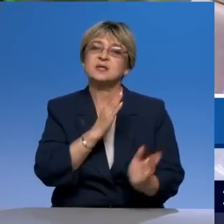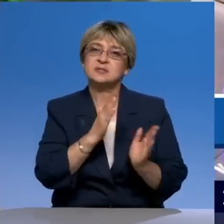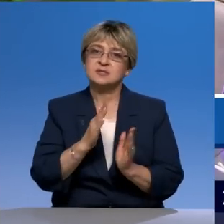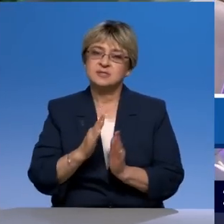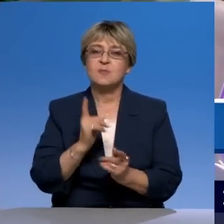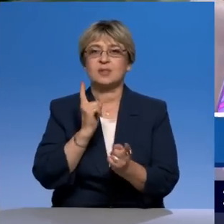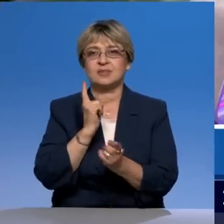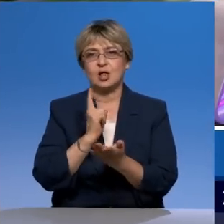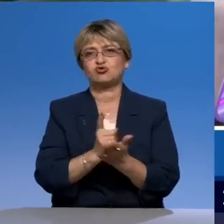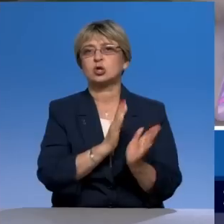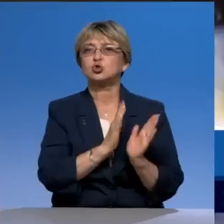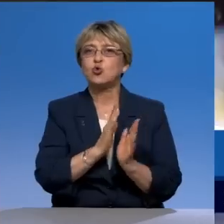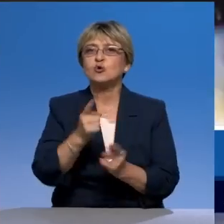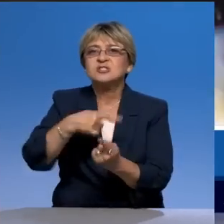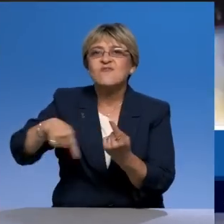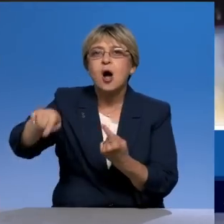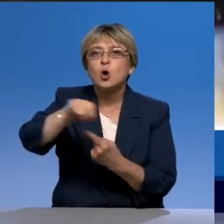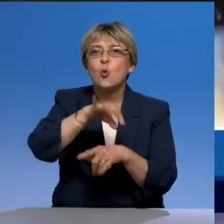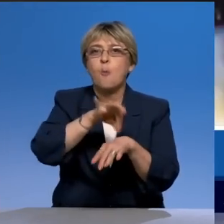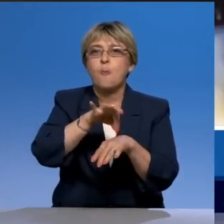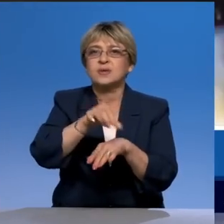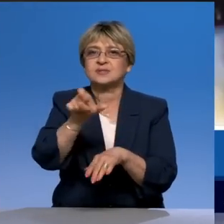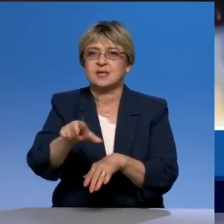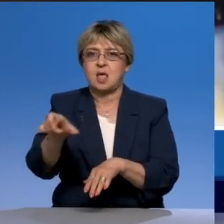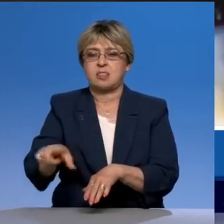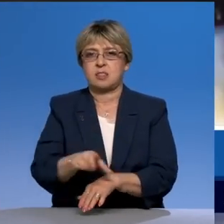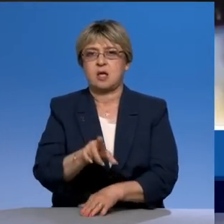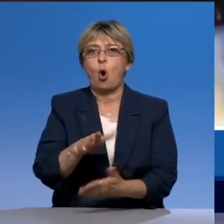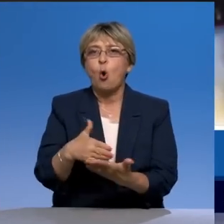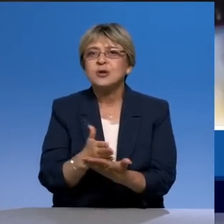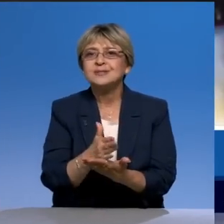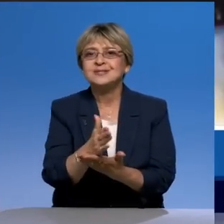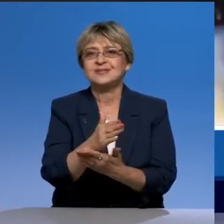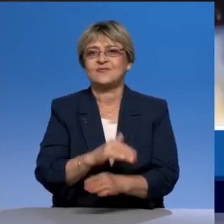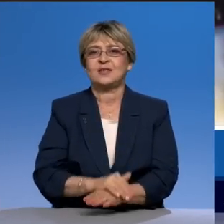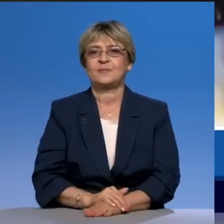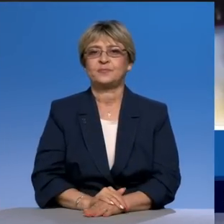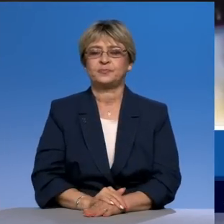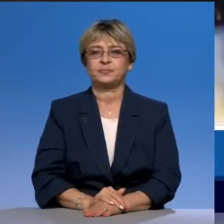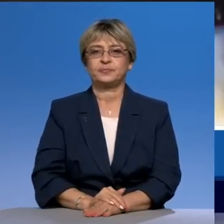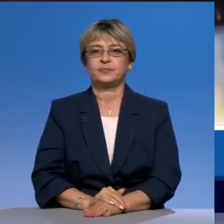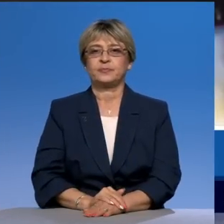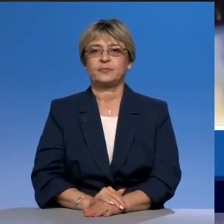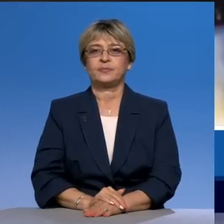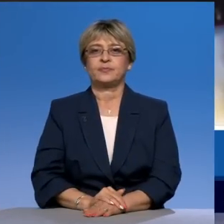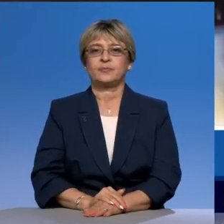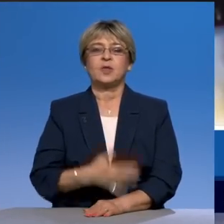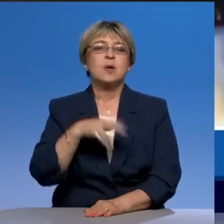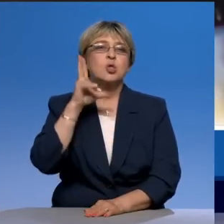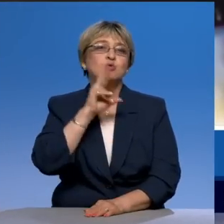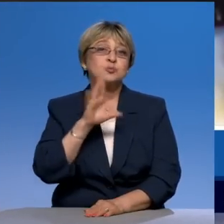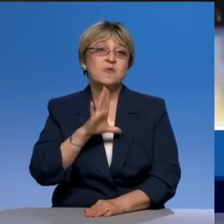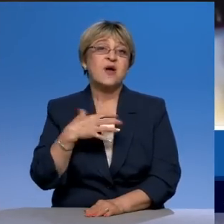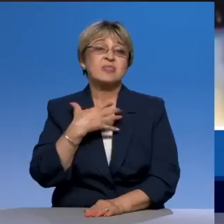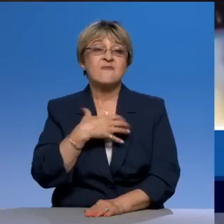этого. Пациентоориентированная система. Абсолютно с вами согласен, да. Не успеваем, еще есть пару минут, поговорить тоже на важную тему.